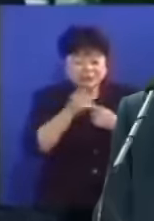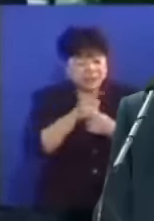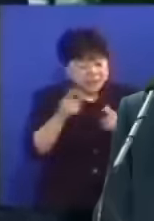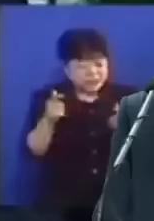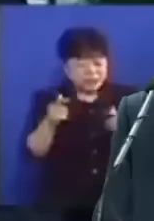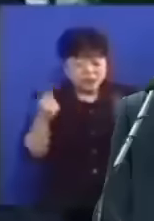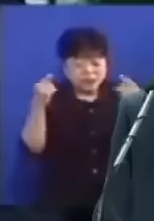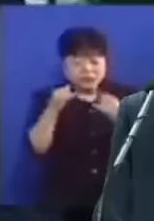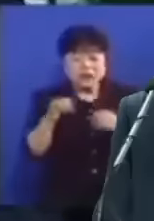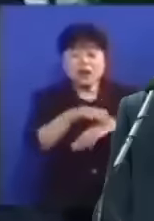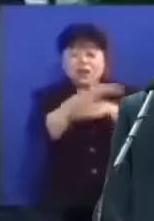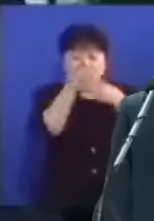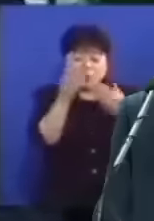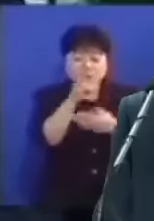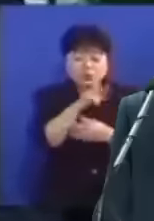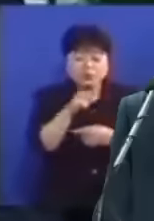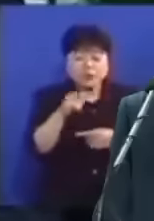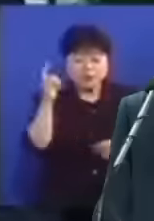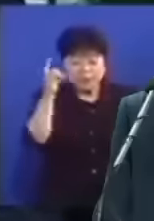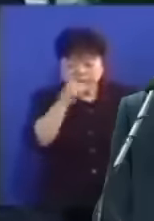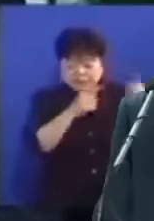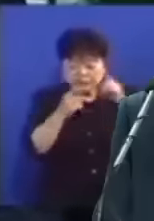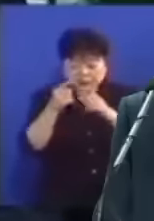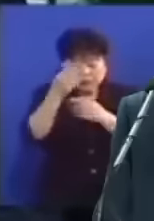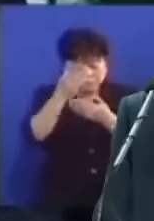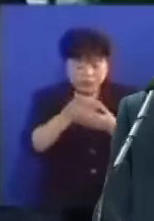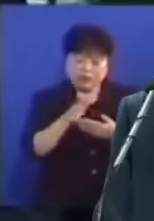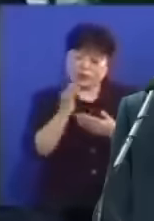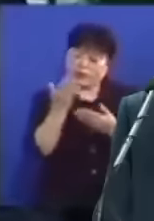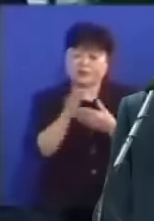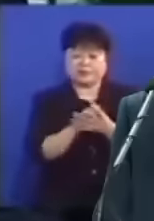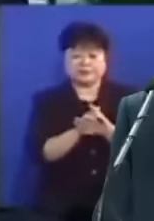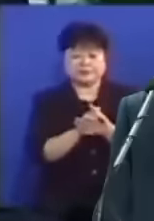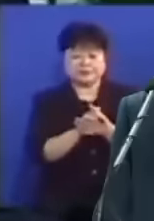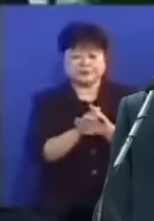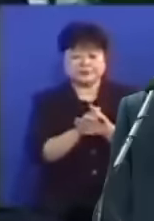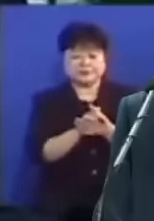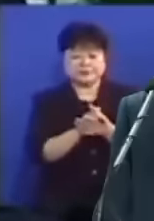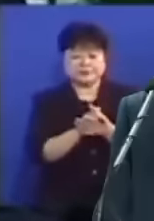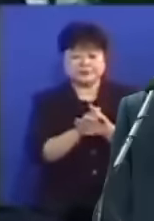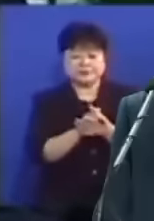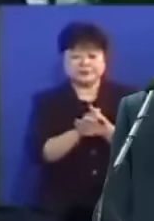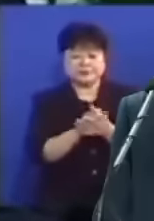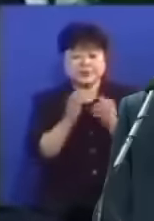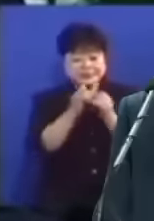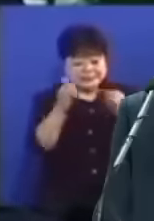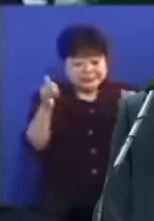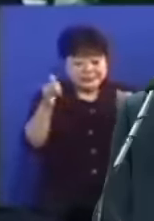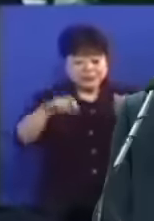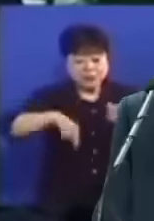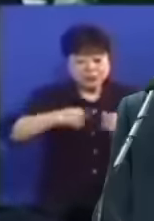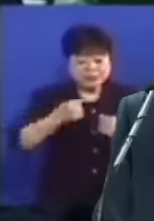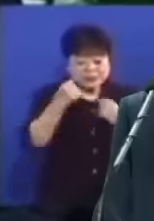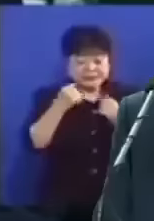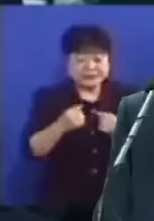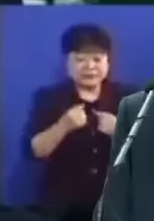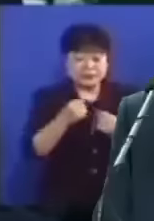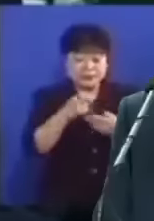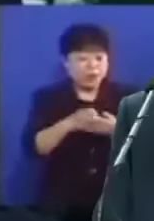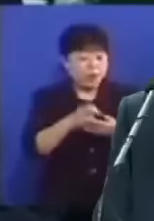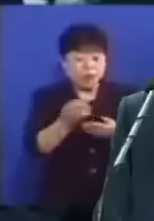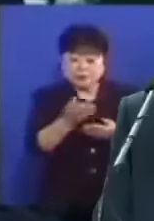아니라 듣는 사람들 마음에도 깊은 상처를 남겨놓게 되는 것입니다. 우리 사람은 자기 혼자 사는 법이